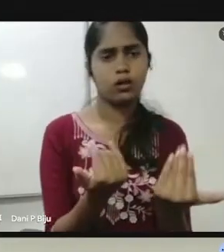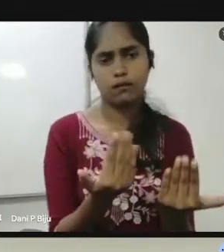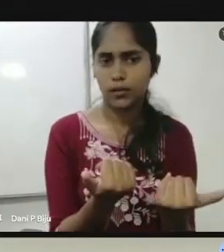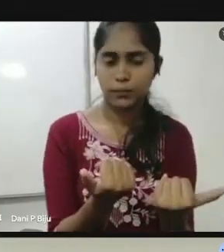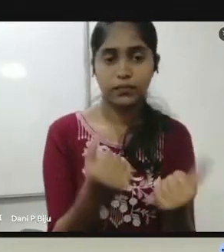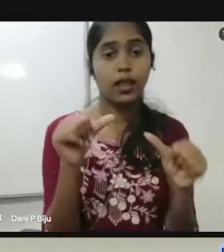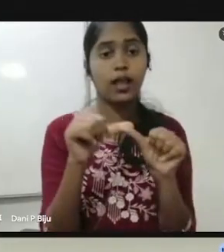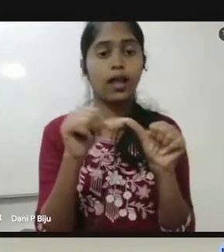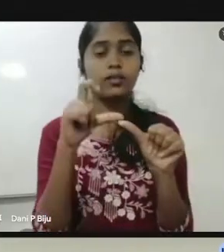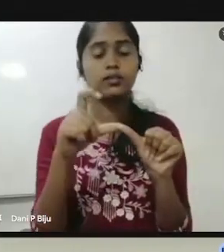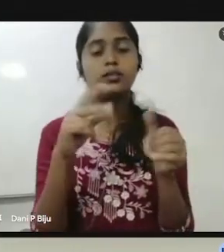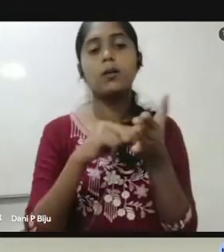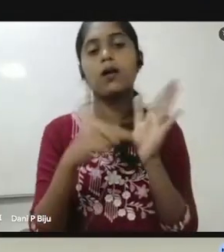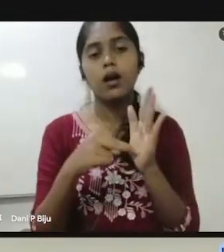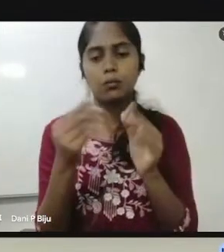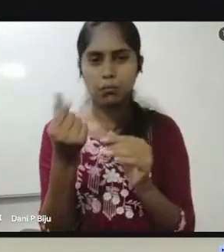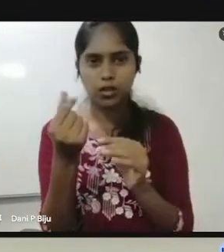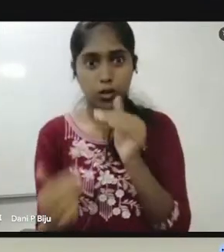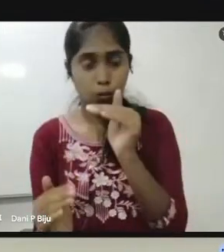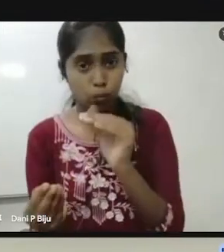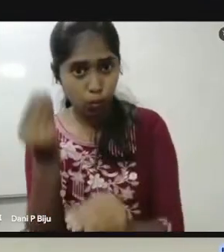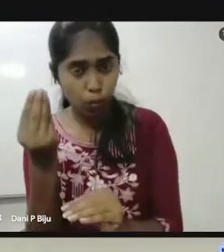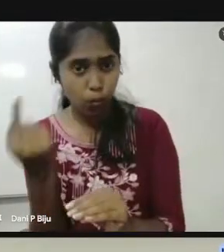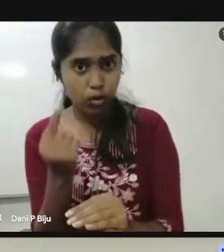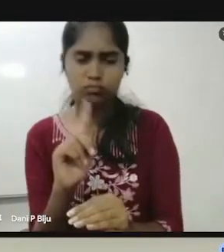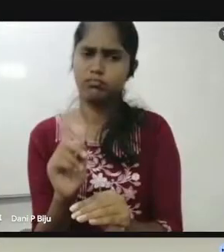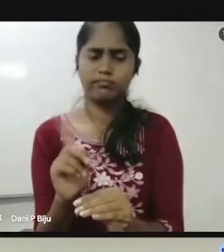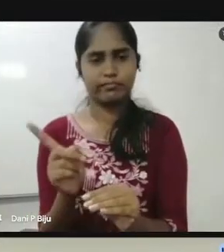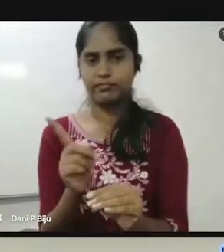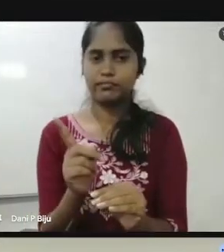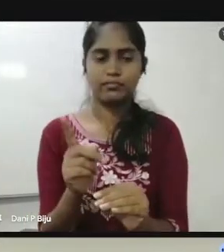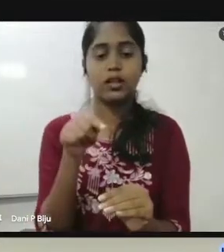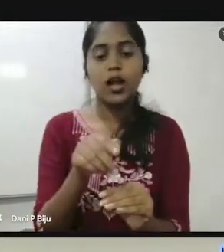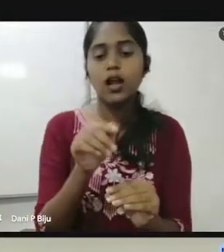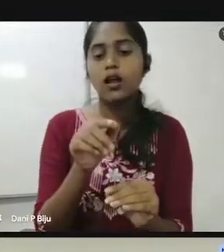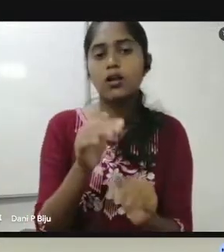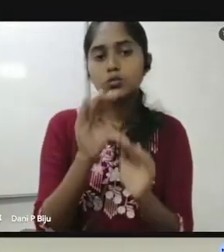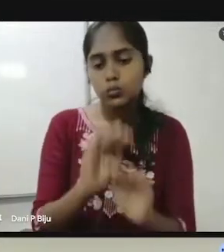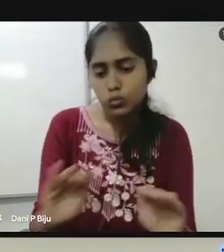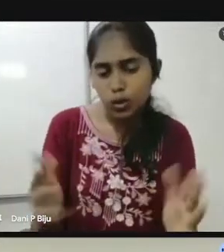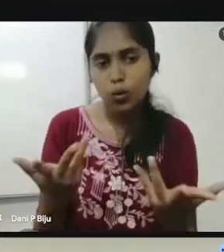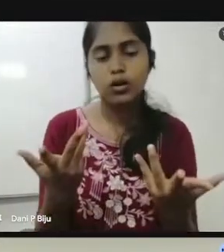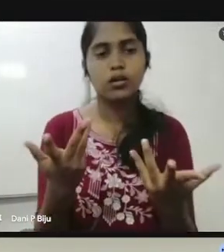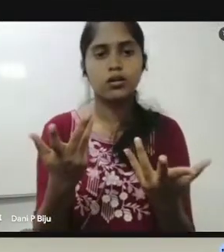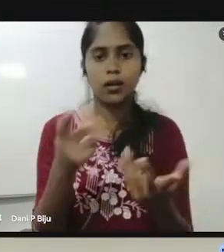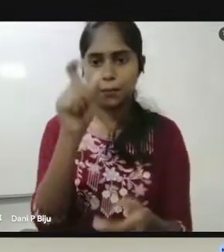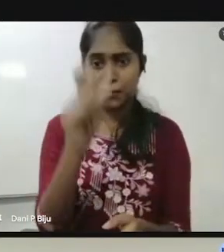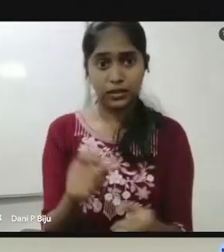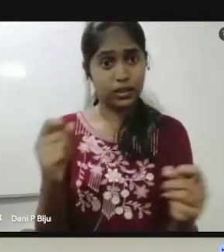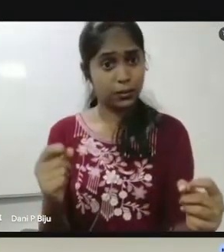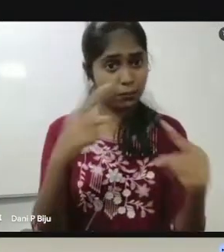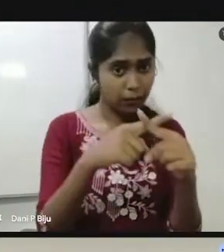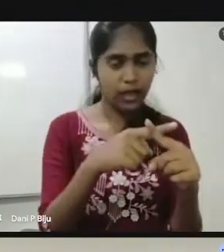ഉണ്ട്. അപ്പം അതുകൊണ്ട് നമുക്ക് അത് കുട്ടിക്ക് ഏതാണോ കറക്റ്റ് അല്ലെങ്കിൽ ഒരു വ്യക്തിക്ക് ഏതാണോ അപ്രോപ്രിയേറ്റ് ആയിട്ടുള്ളത് നമ്മൾ